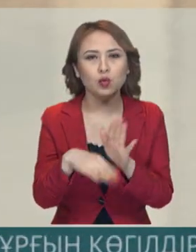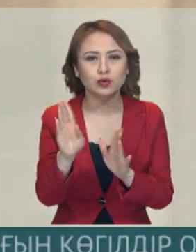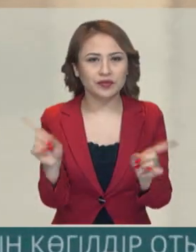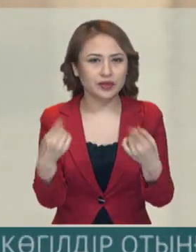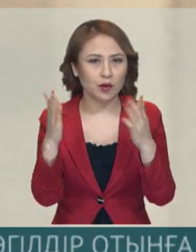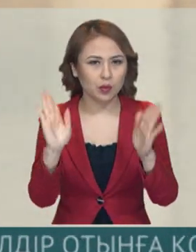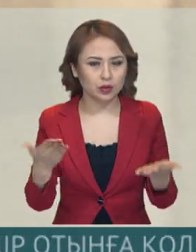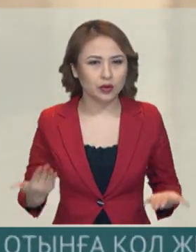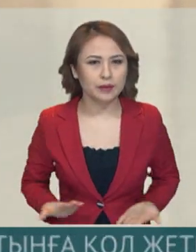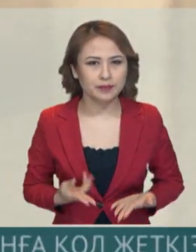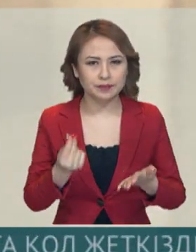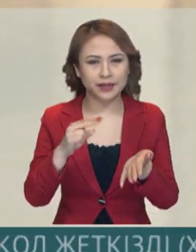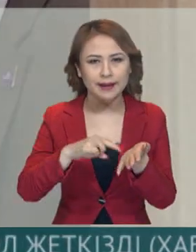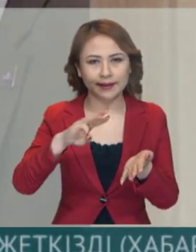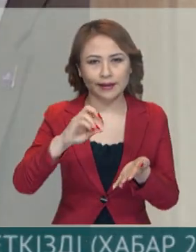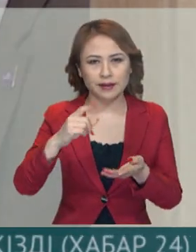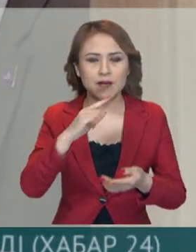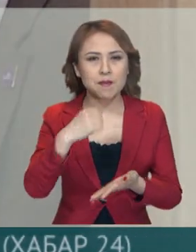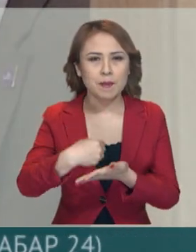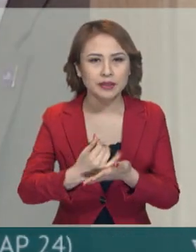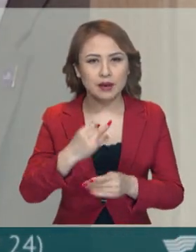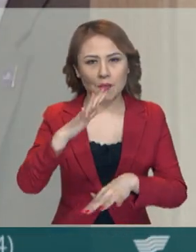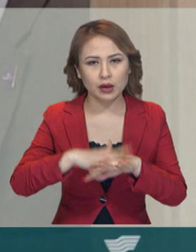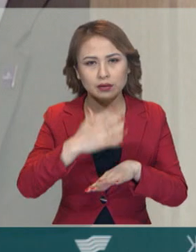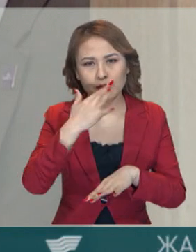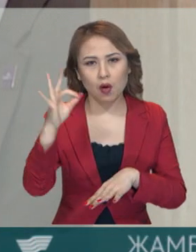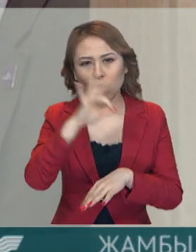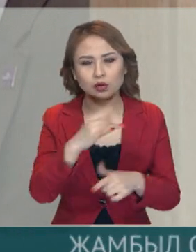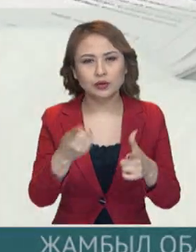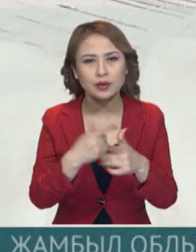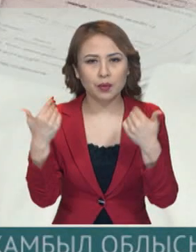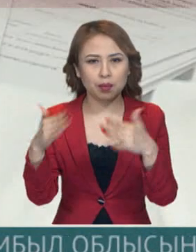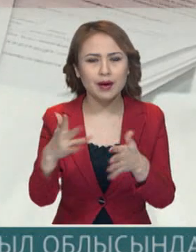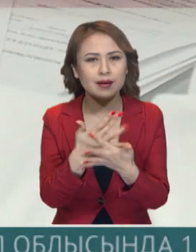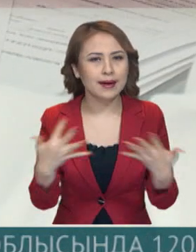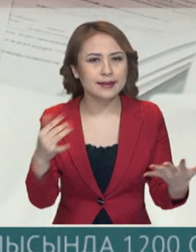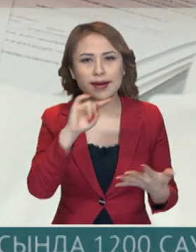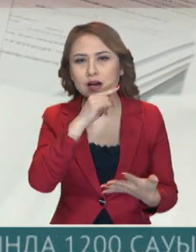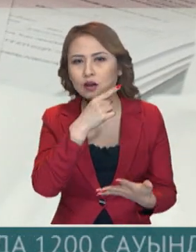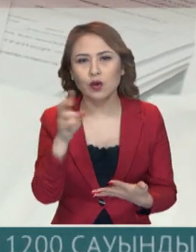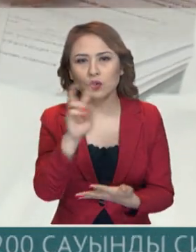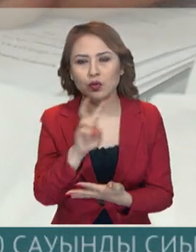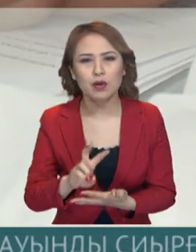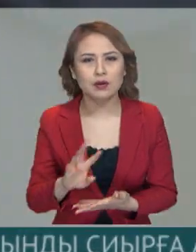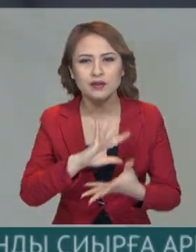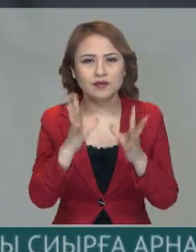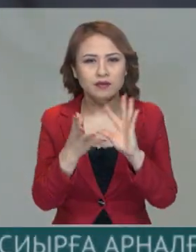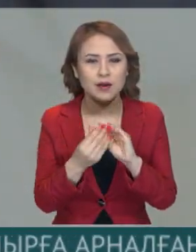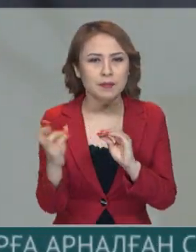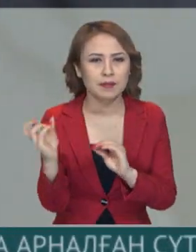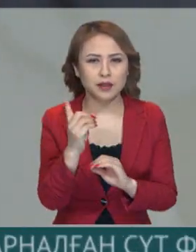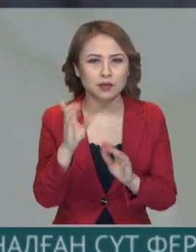Бұдан басқа теңгенің тұрақтандырылуы, сондай-ақ Қазақстан Республикасы Ұлттық банкі өткізген түрлі шараның нәтижесінде экономиканы